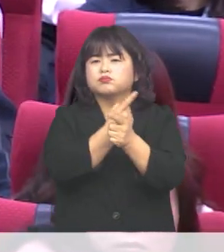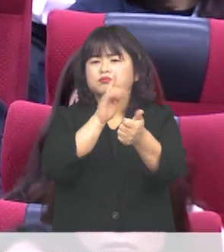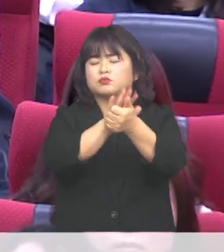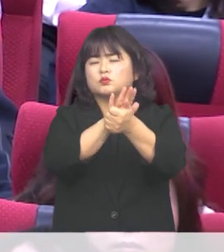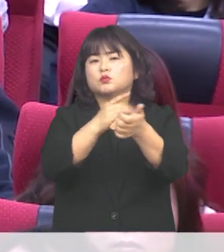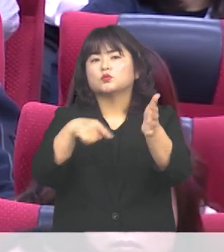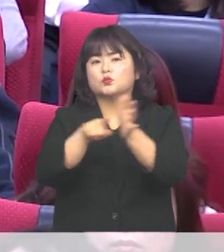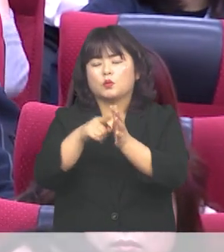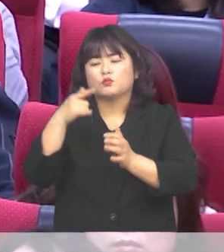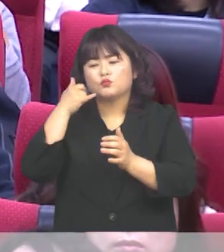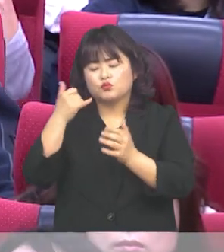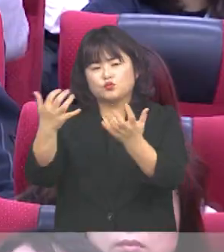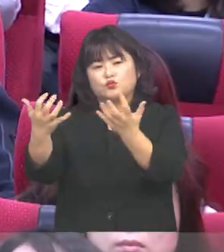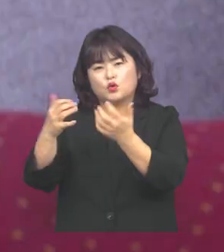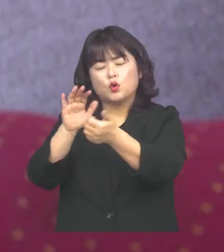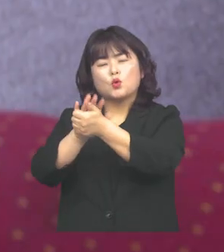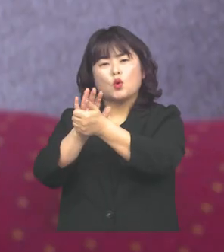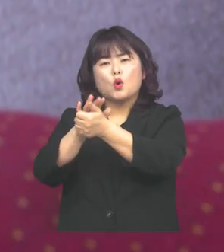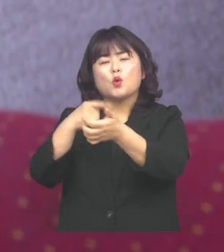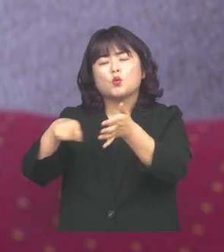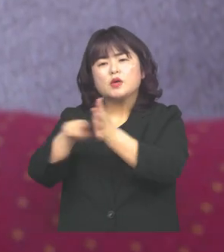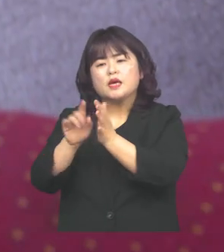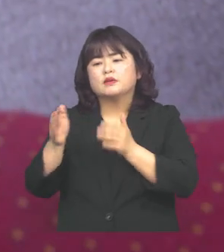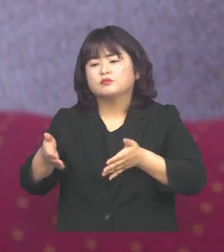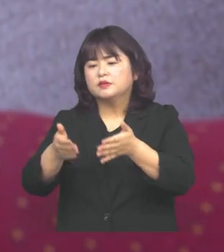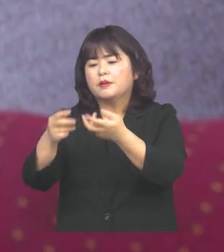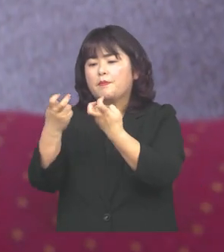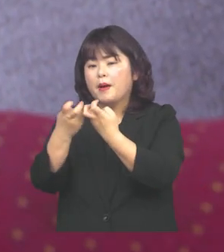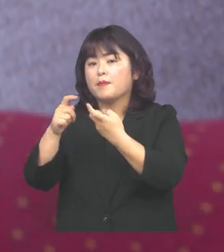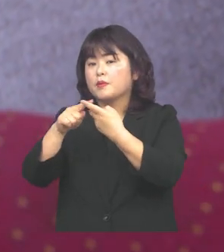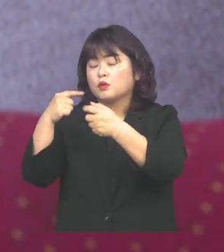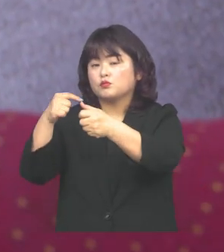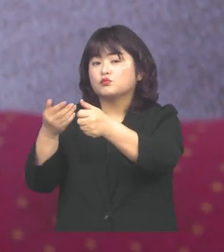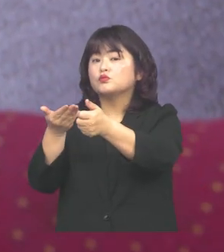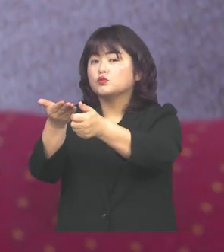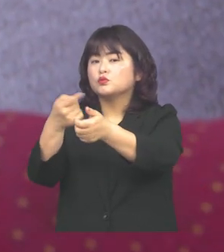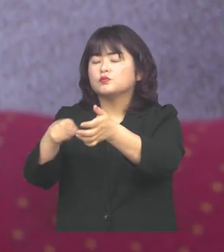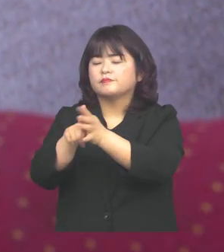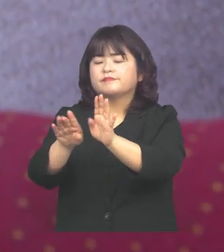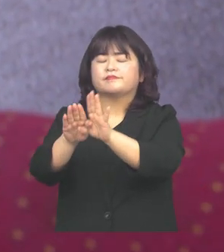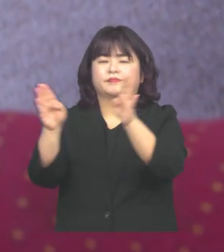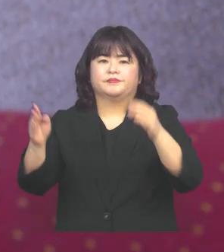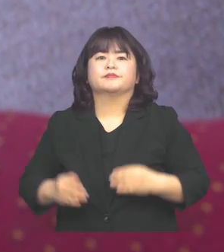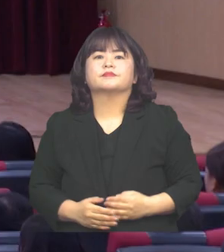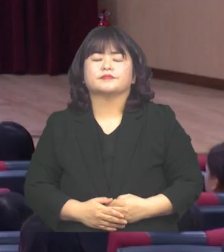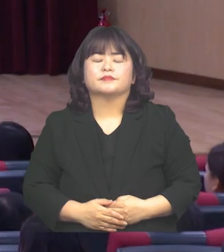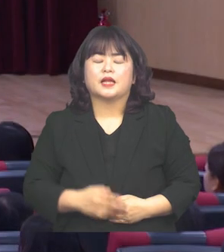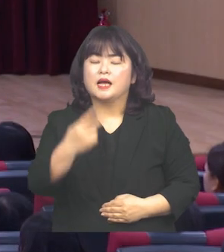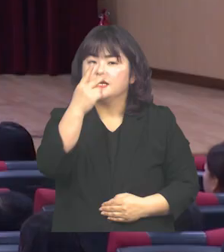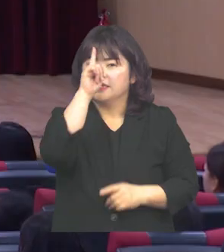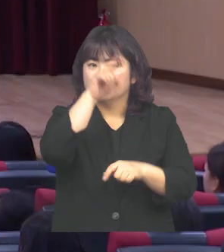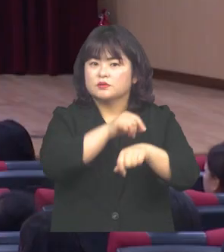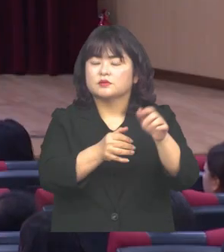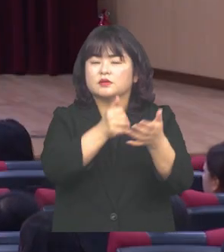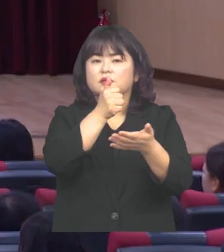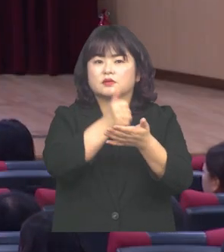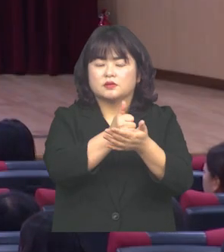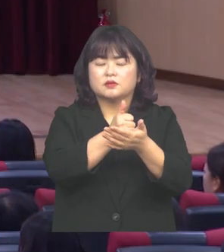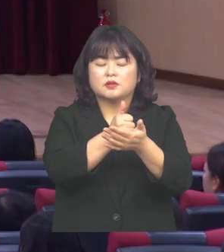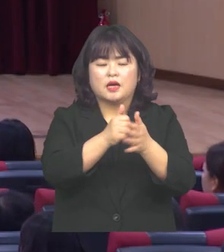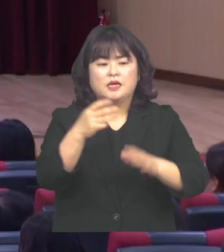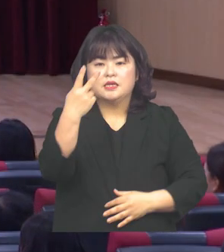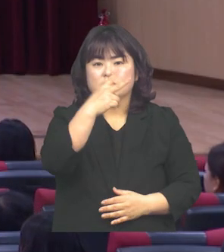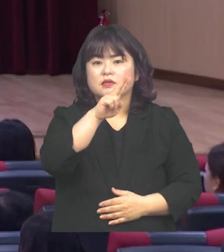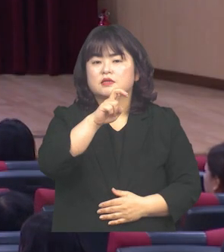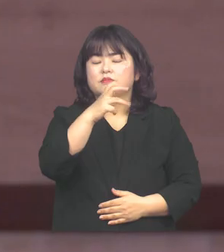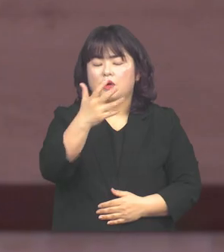이해를 돕고 학부모들에게 도움이 될 진로 진학 설계 전략을 제공하기 위해 마련됐습니다. 이상일